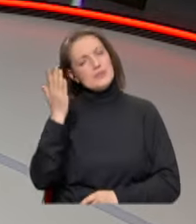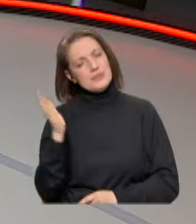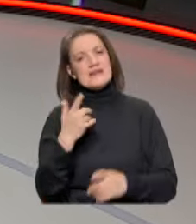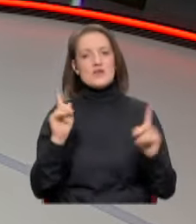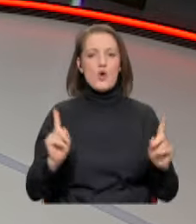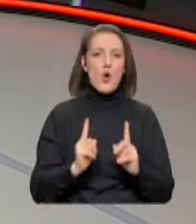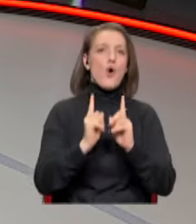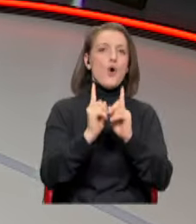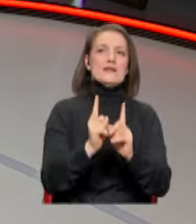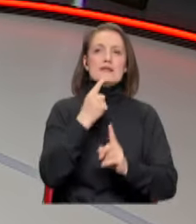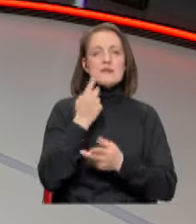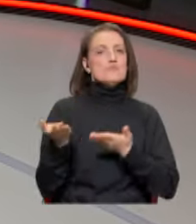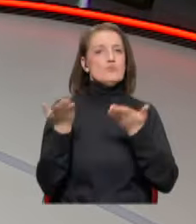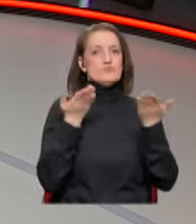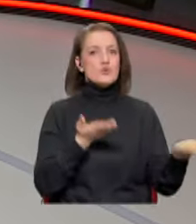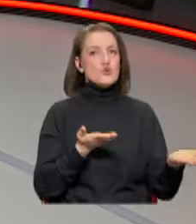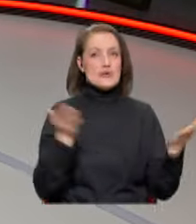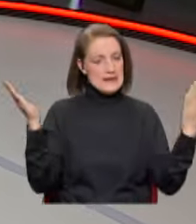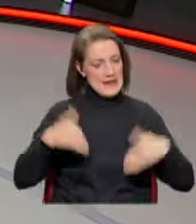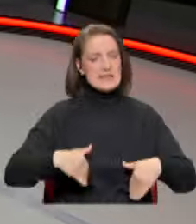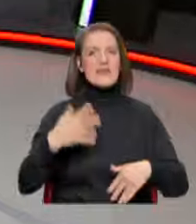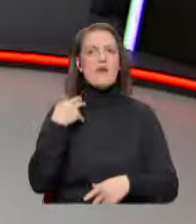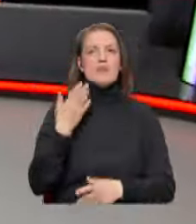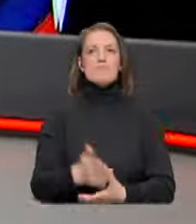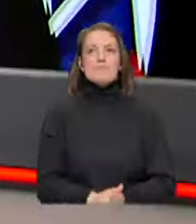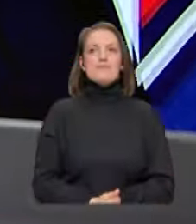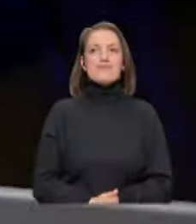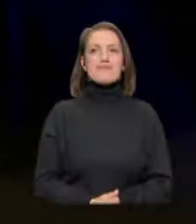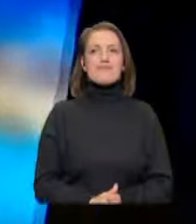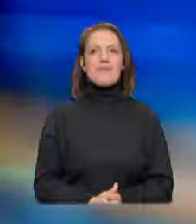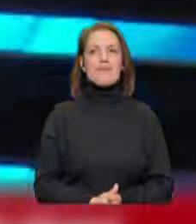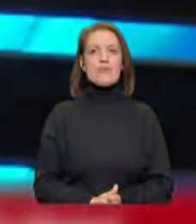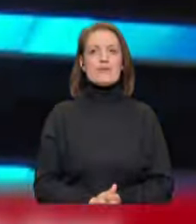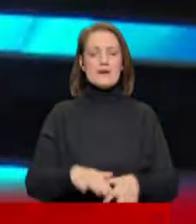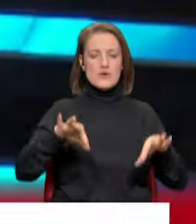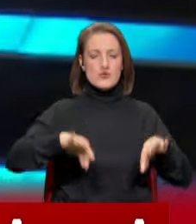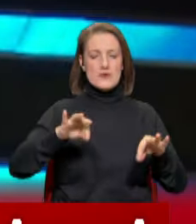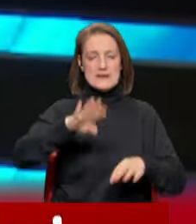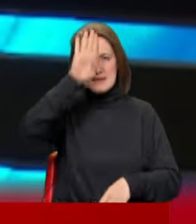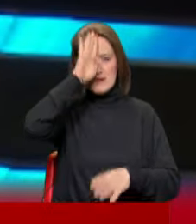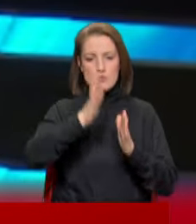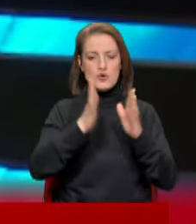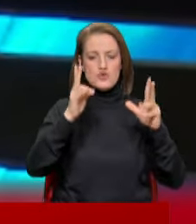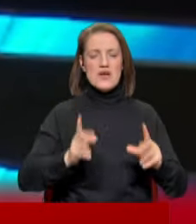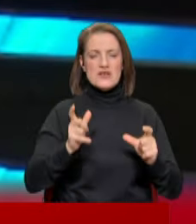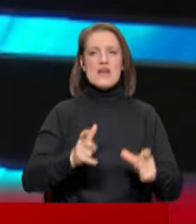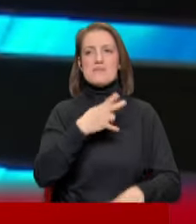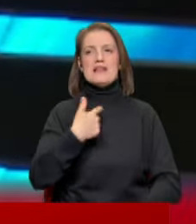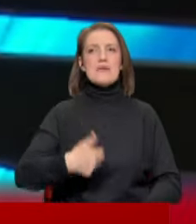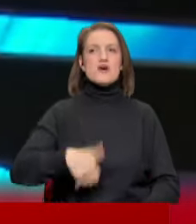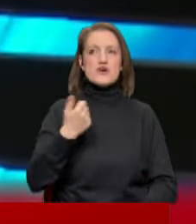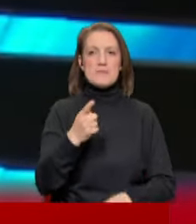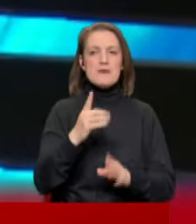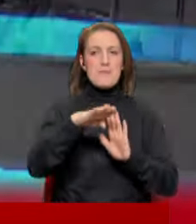özetleyelim Buyurun gelin Efendim mevcut İstanbul Büyükşehir Belediye başkanıyla